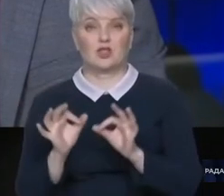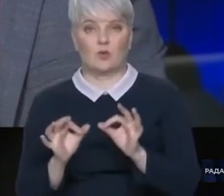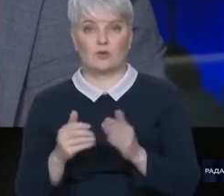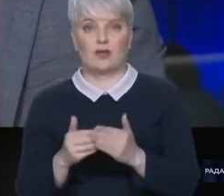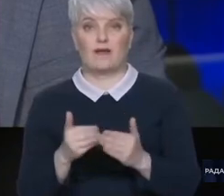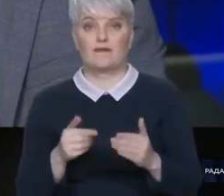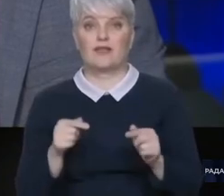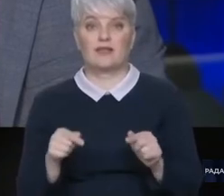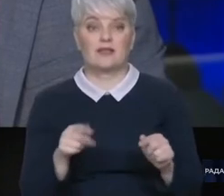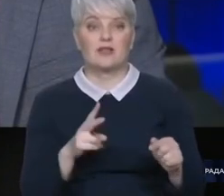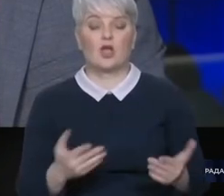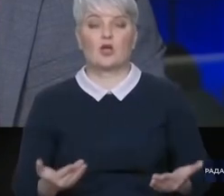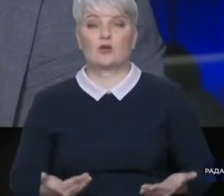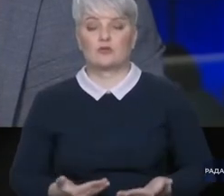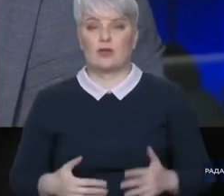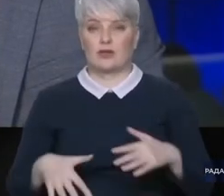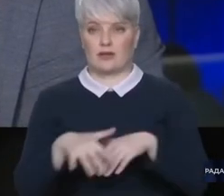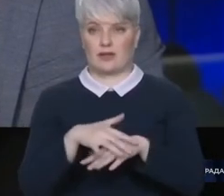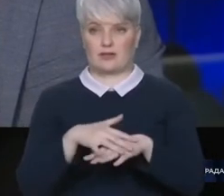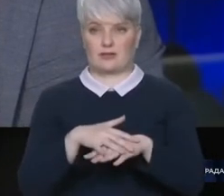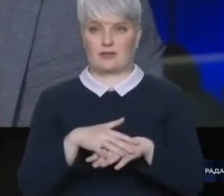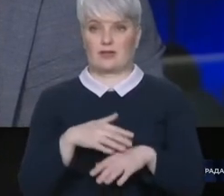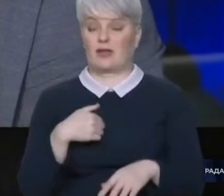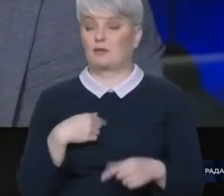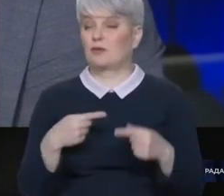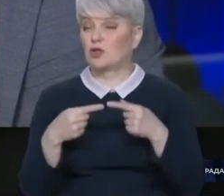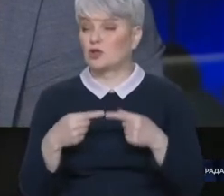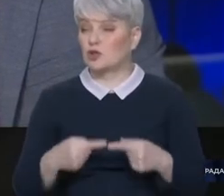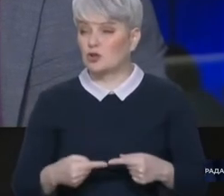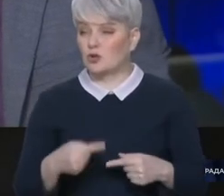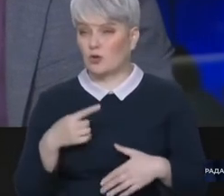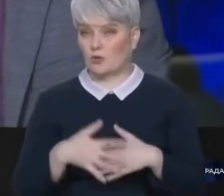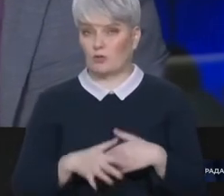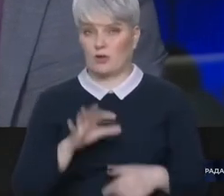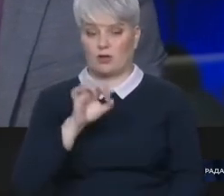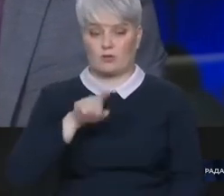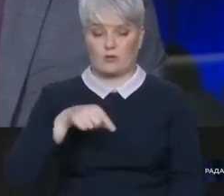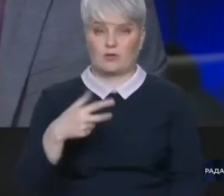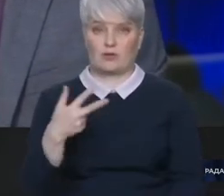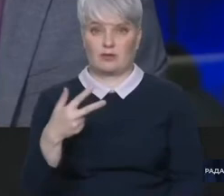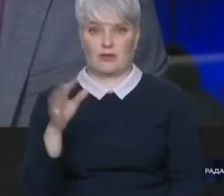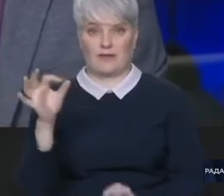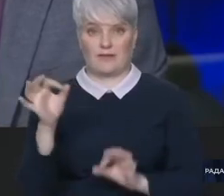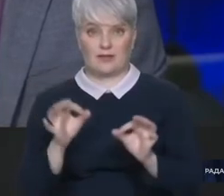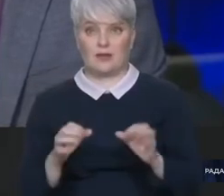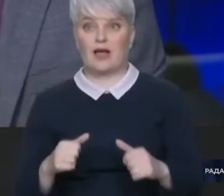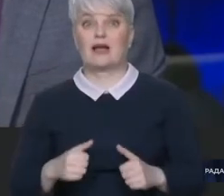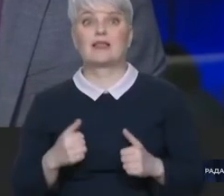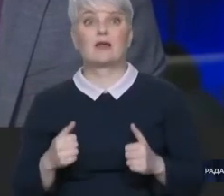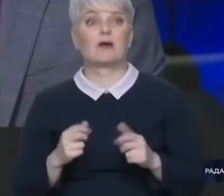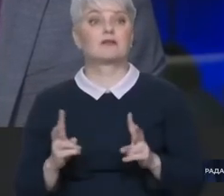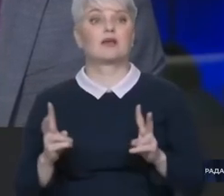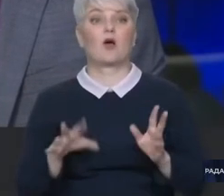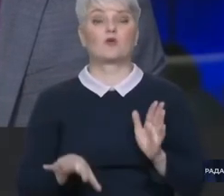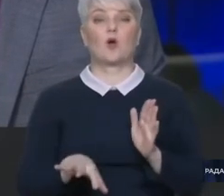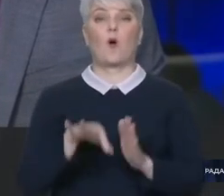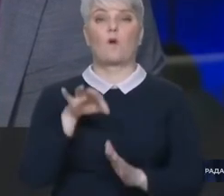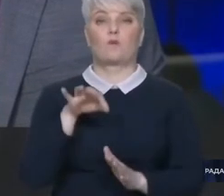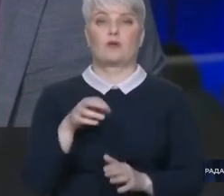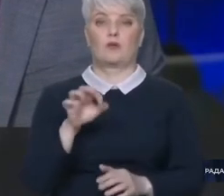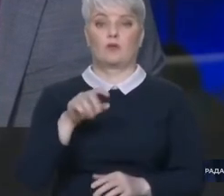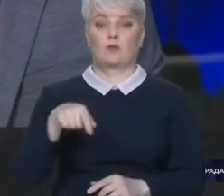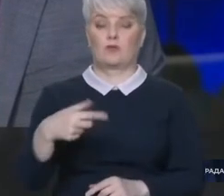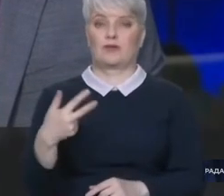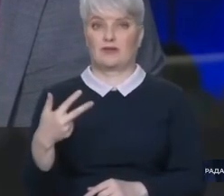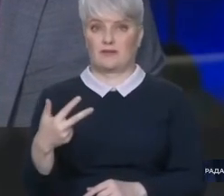від проживаючих населення. Тож ми чітко розуміємо, що 0,3% намагаються когось там обирати. Ну,